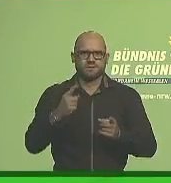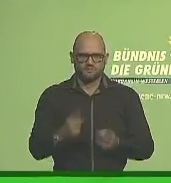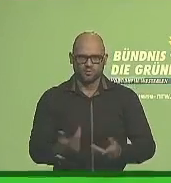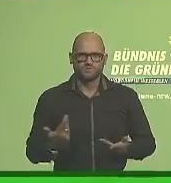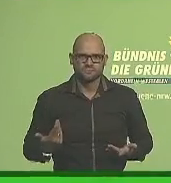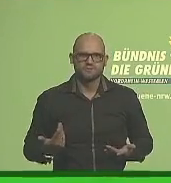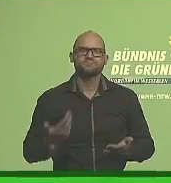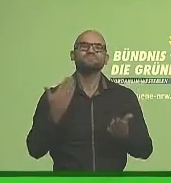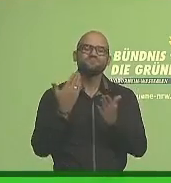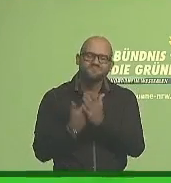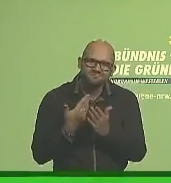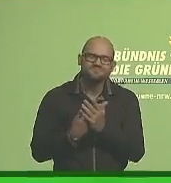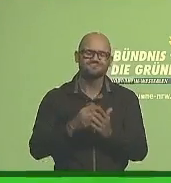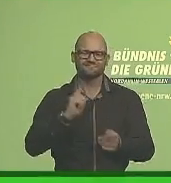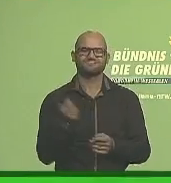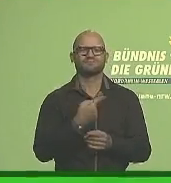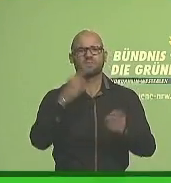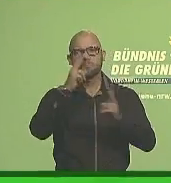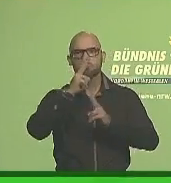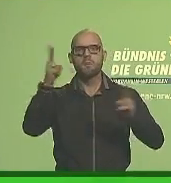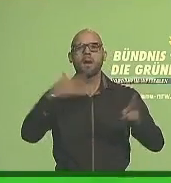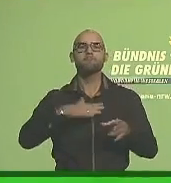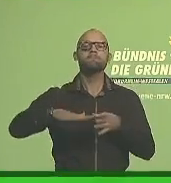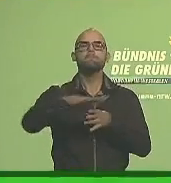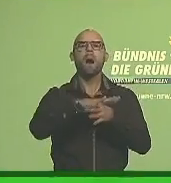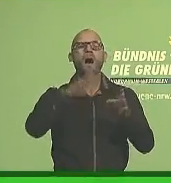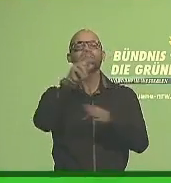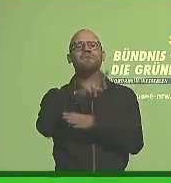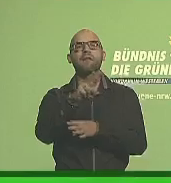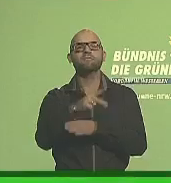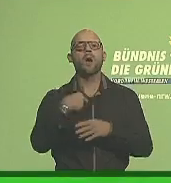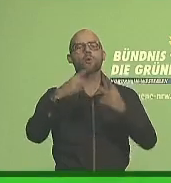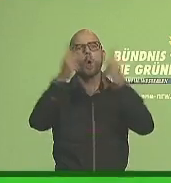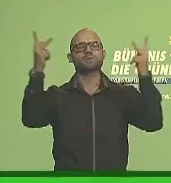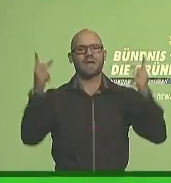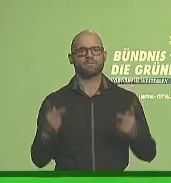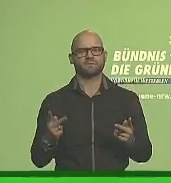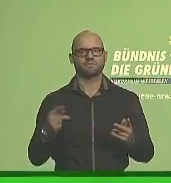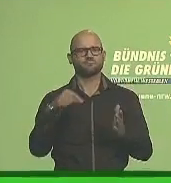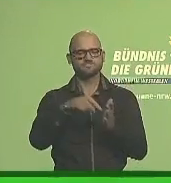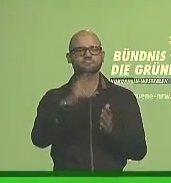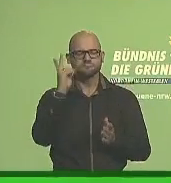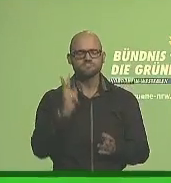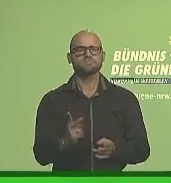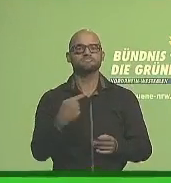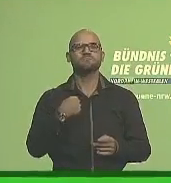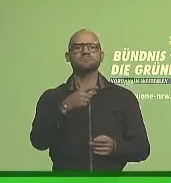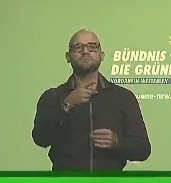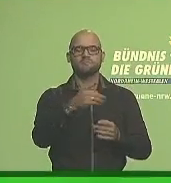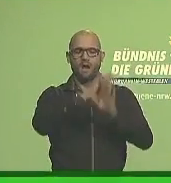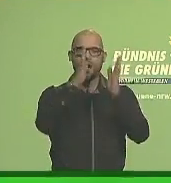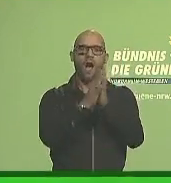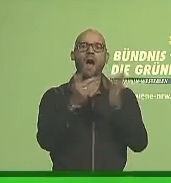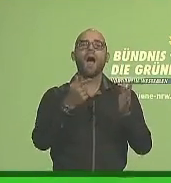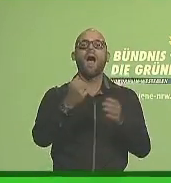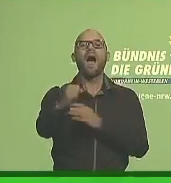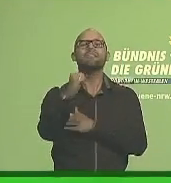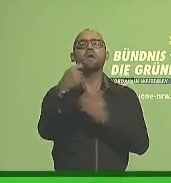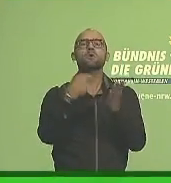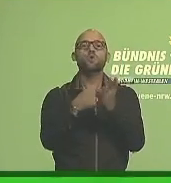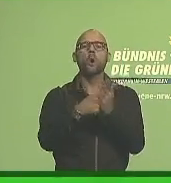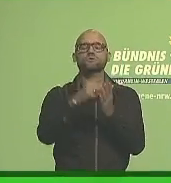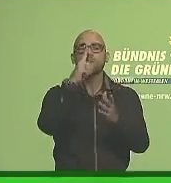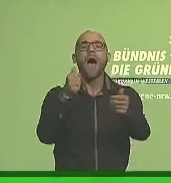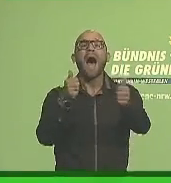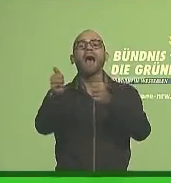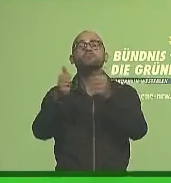Und darum achten wir darauf in unserem Marktwächterkonzept, dass Kostensteigerungen nur 1:1 weitergegeben werden. Wir achten darauf, dass Energiesperren